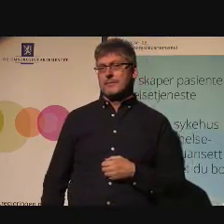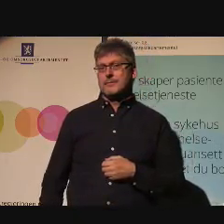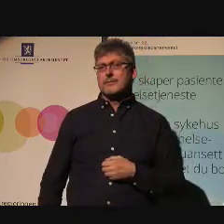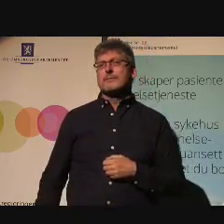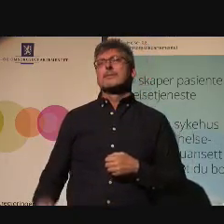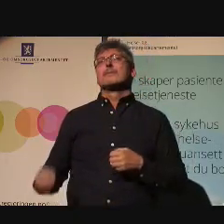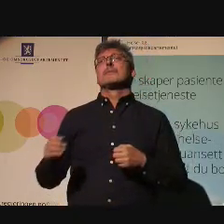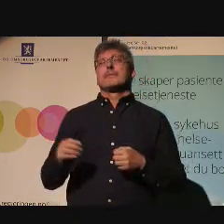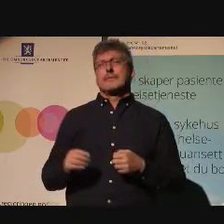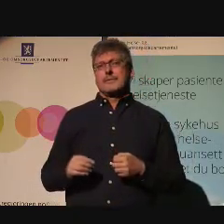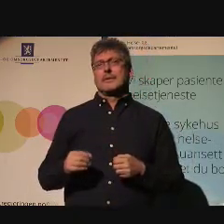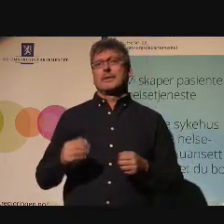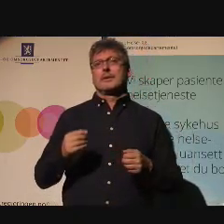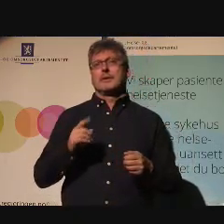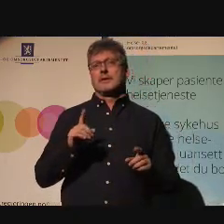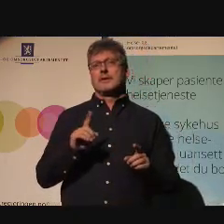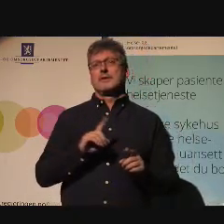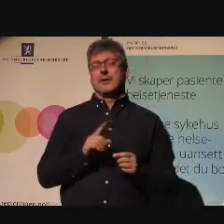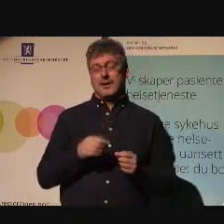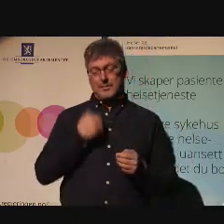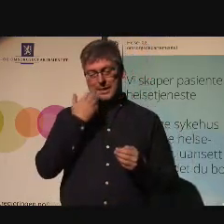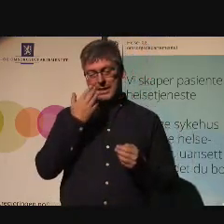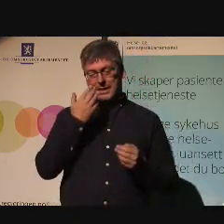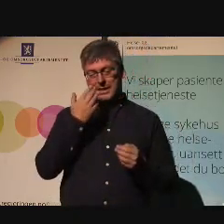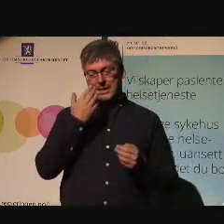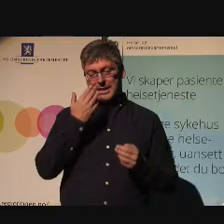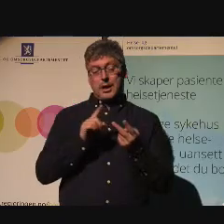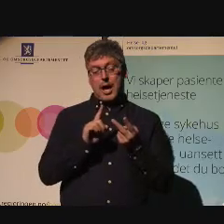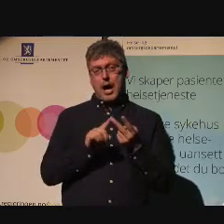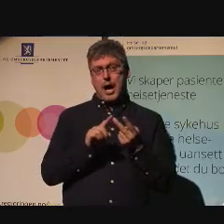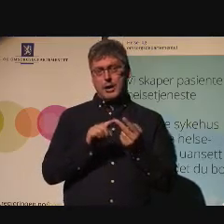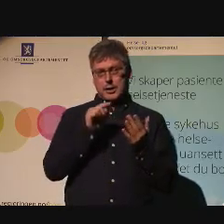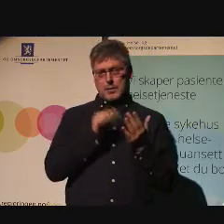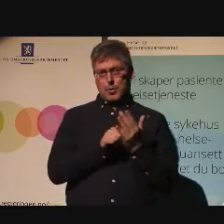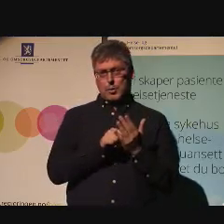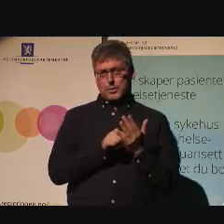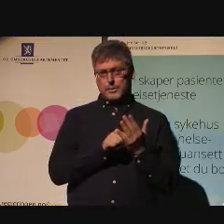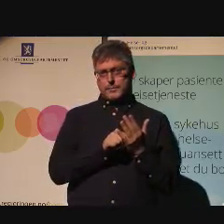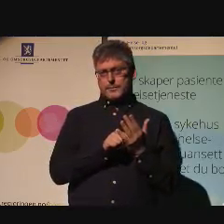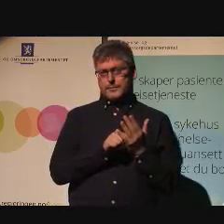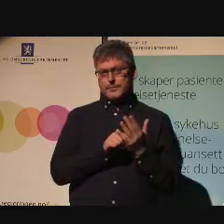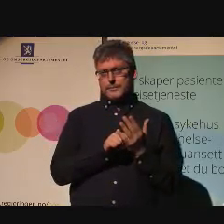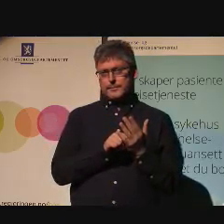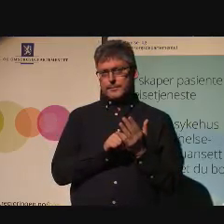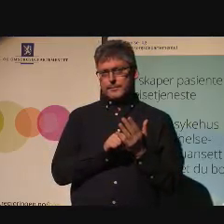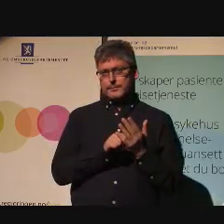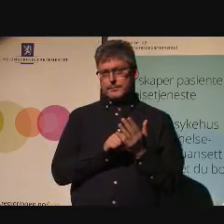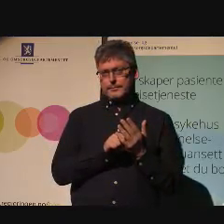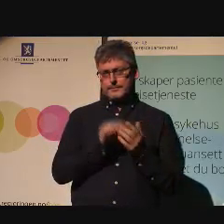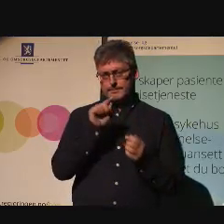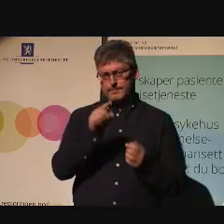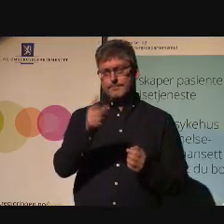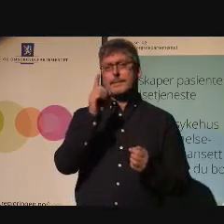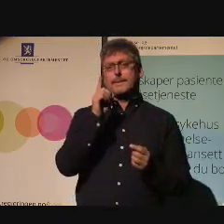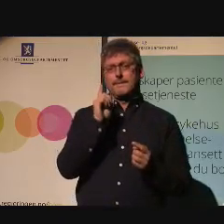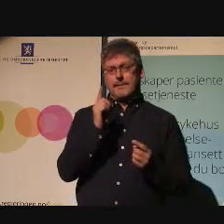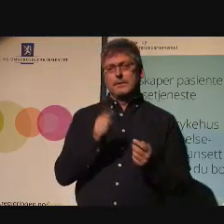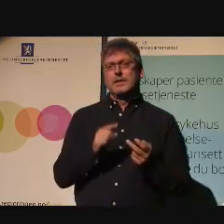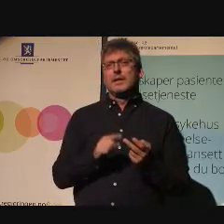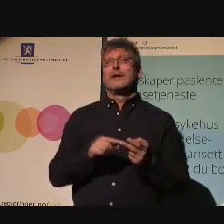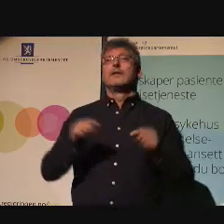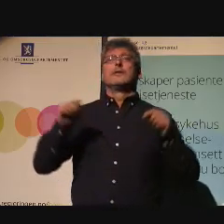Og da er det til mitt andre punkt, nemlig at nå har vi